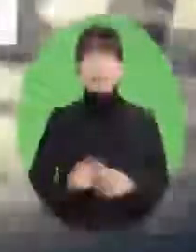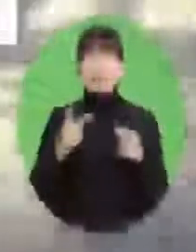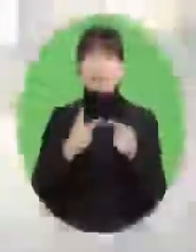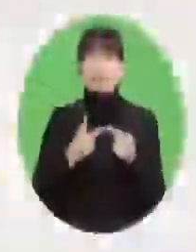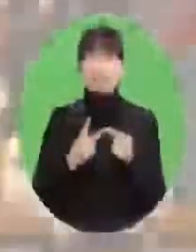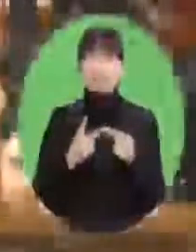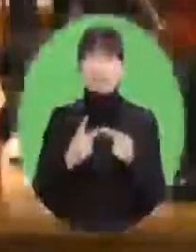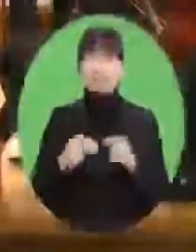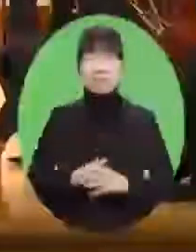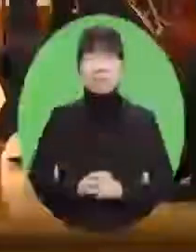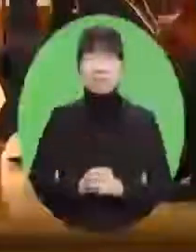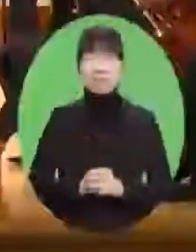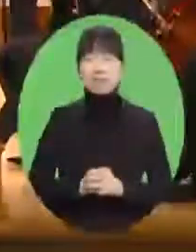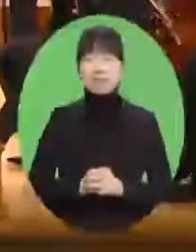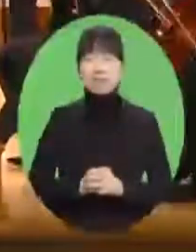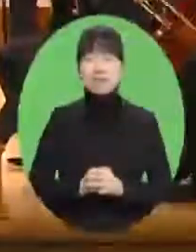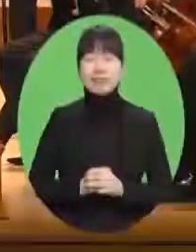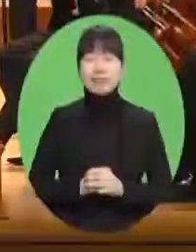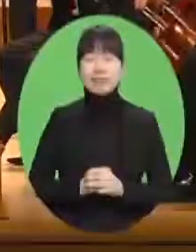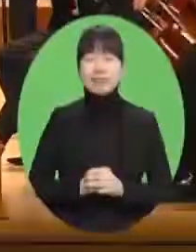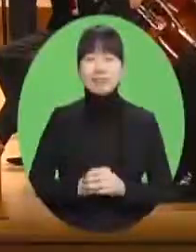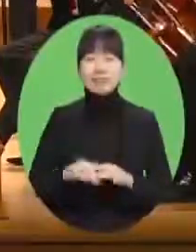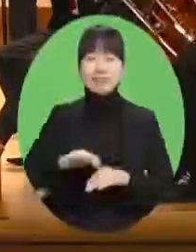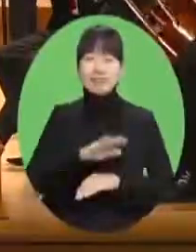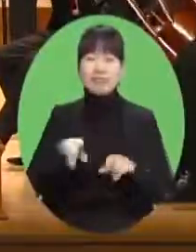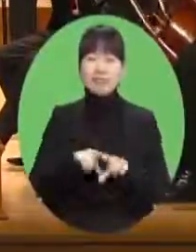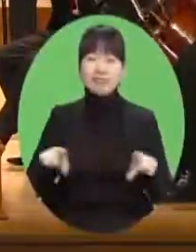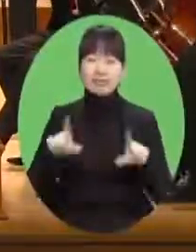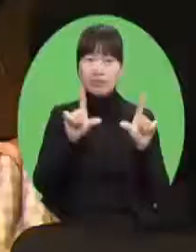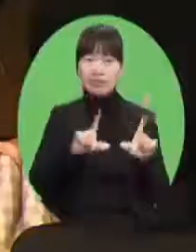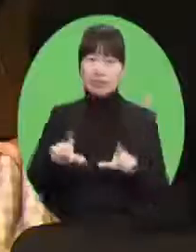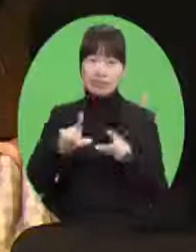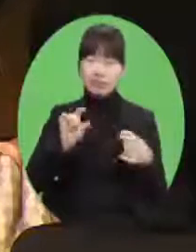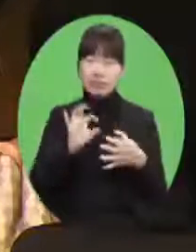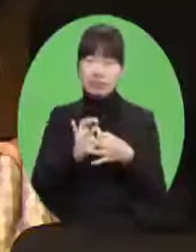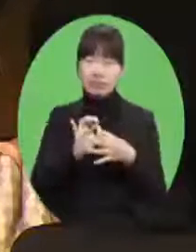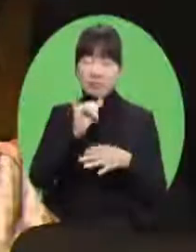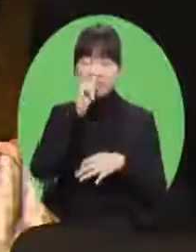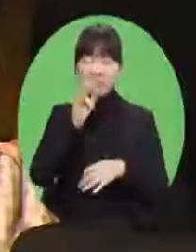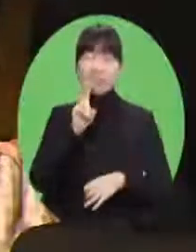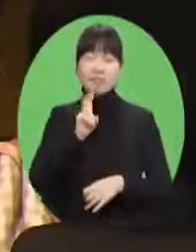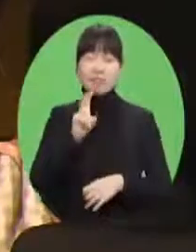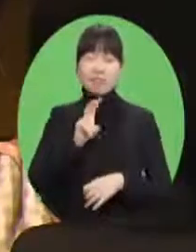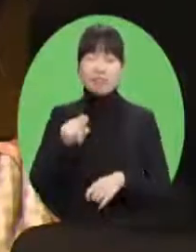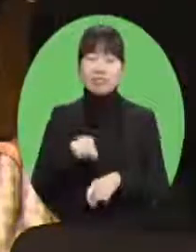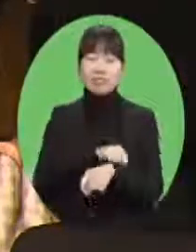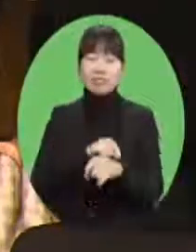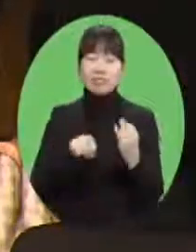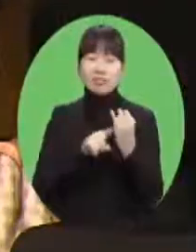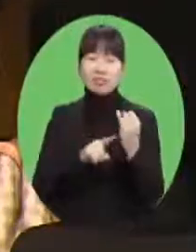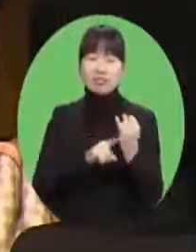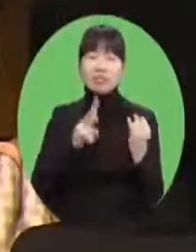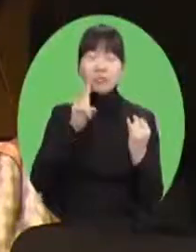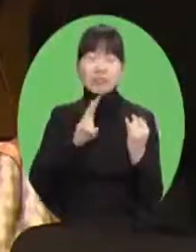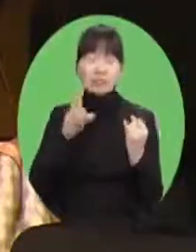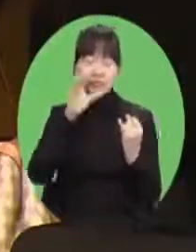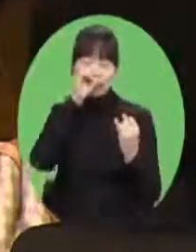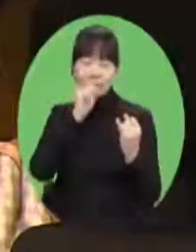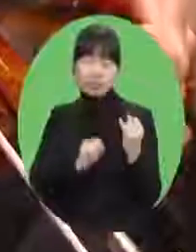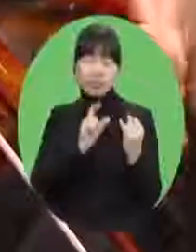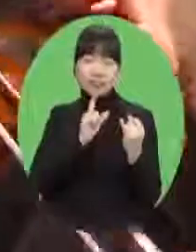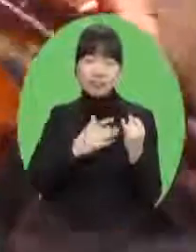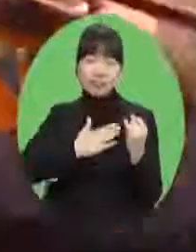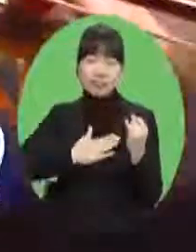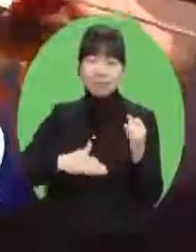두 번째 아디슈입니다. 우리 일상생활과 뗄래야 뗄 수 없는 음악. 특히 태교의 음악이 좋다는 얘기는 익히 들어서